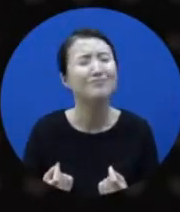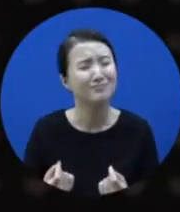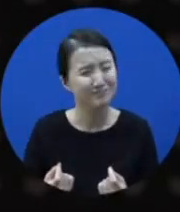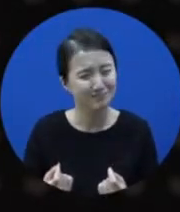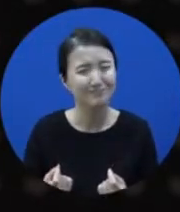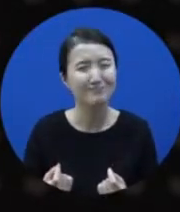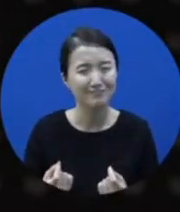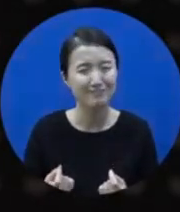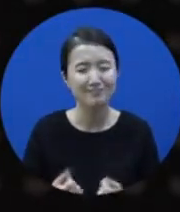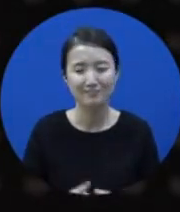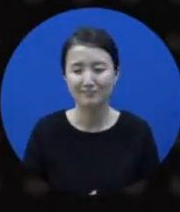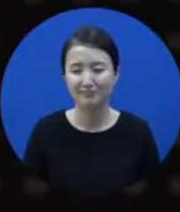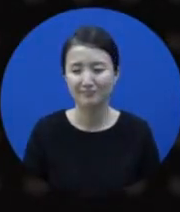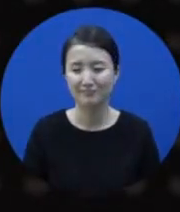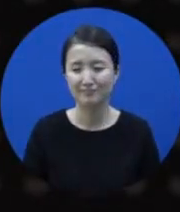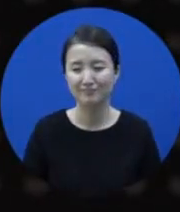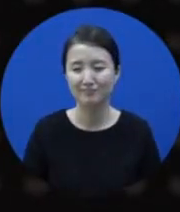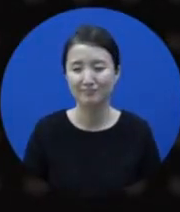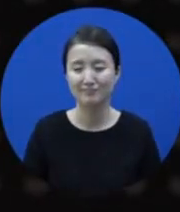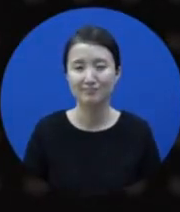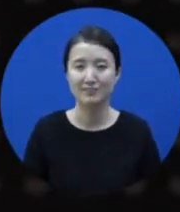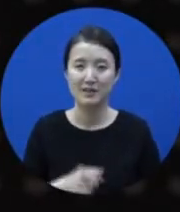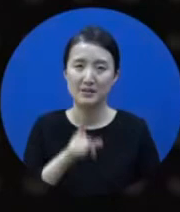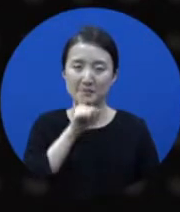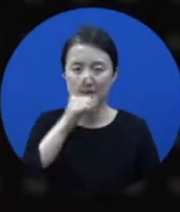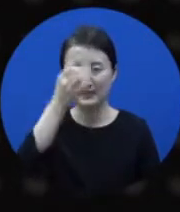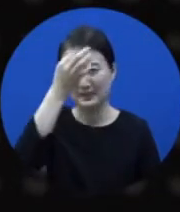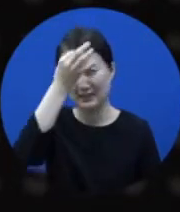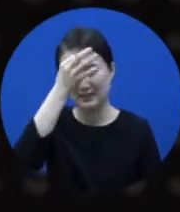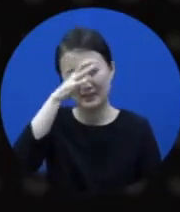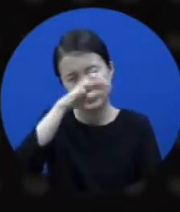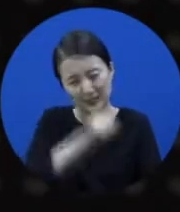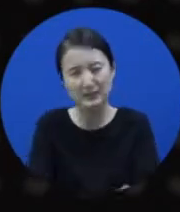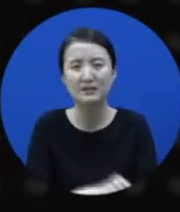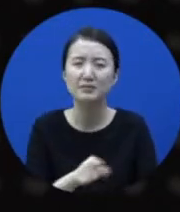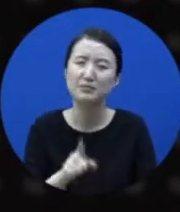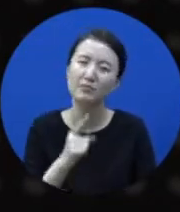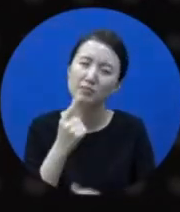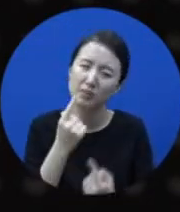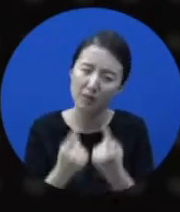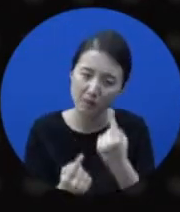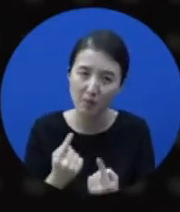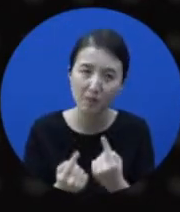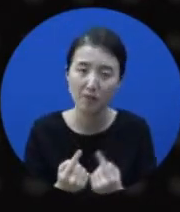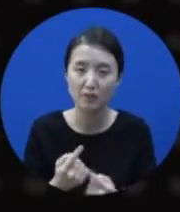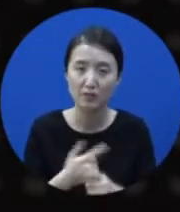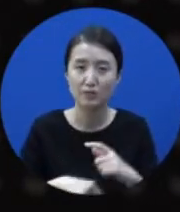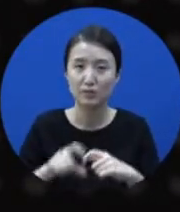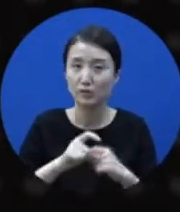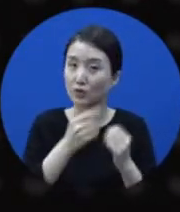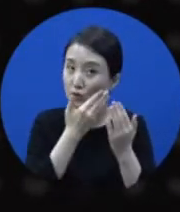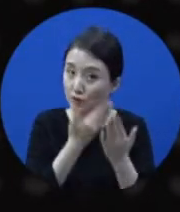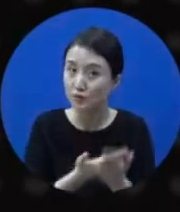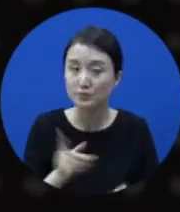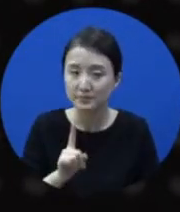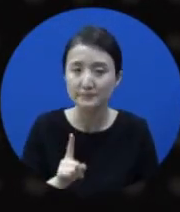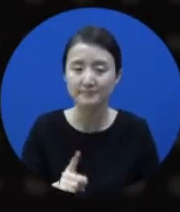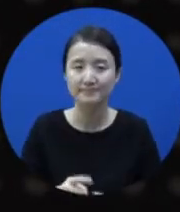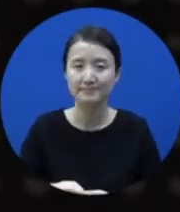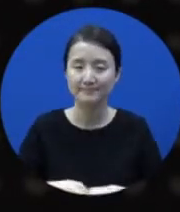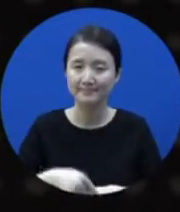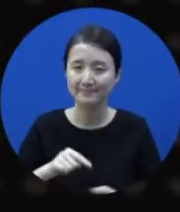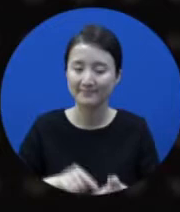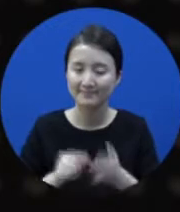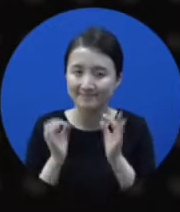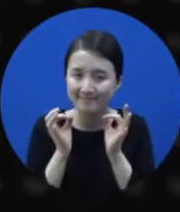그런데 그거보다도요. 가장 중요한 게 저는요. 바로 가슴으로 얘기하는 거예요.